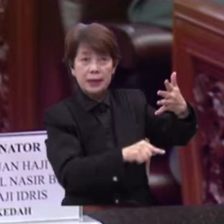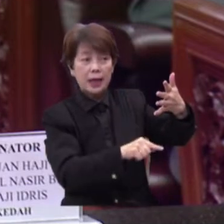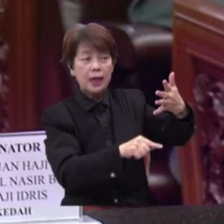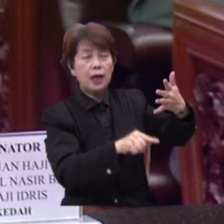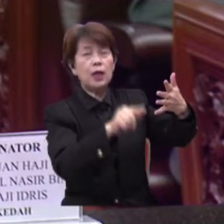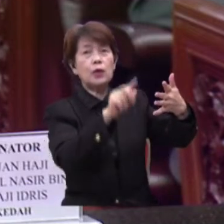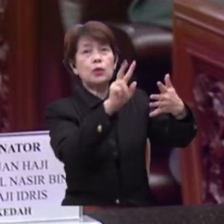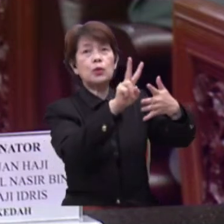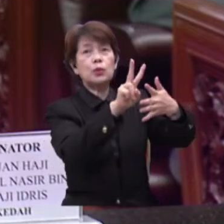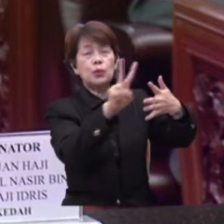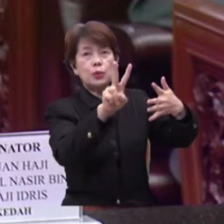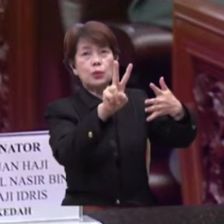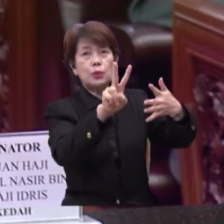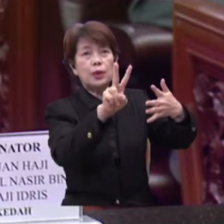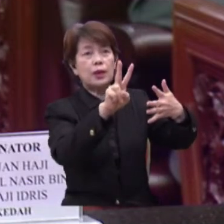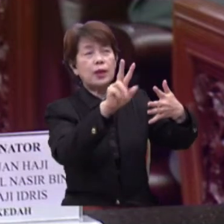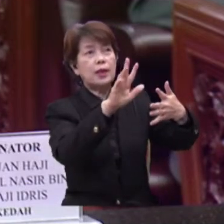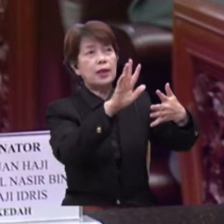dua